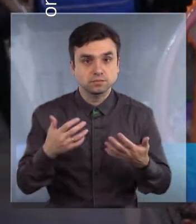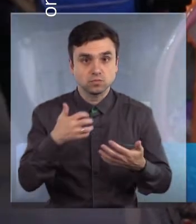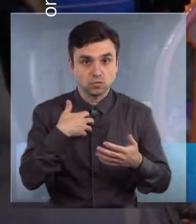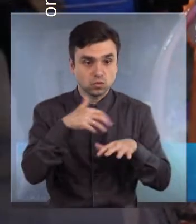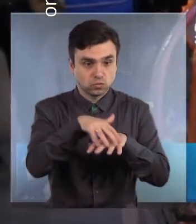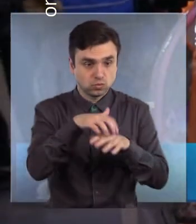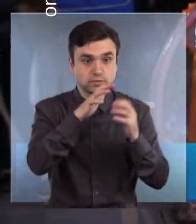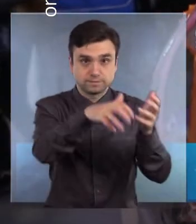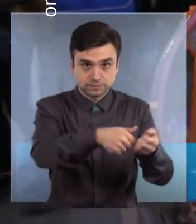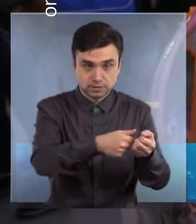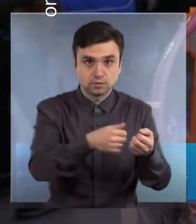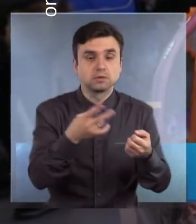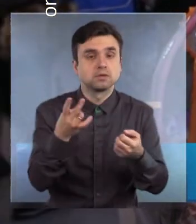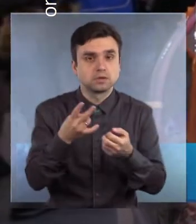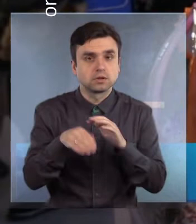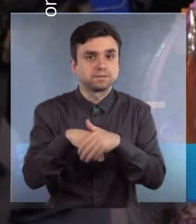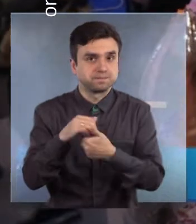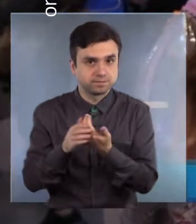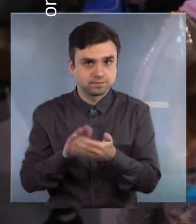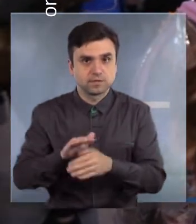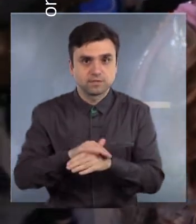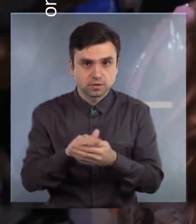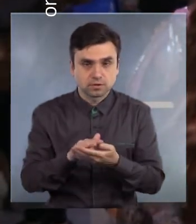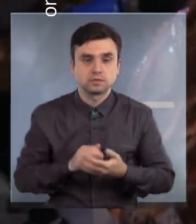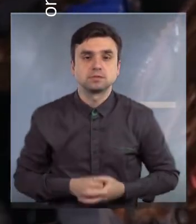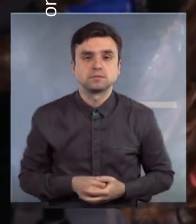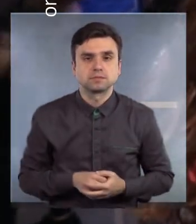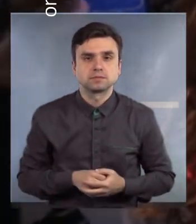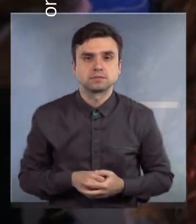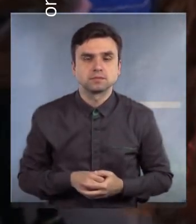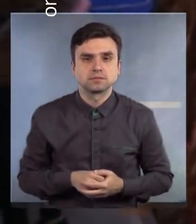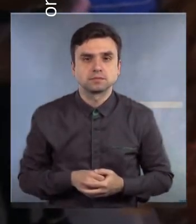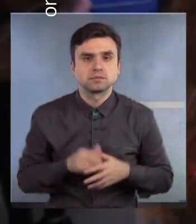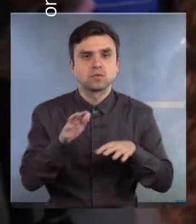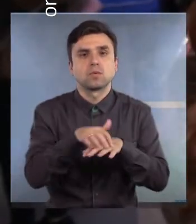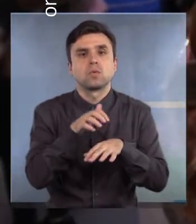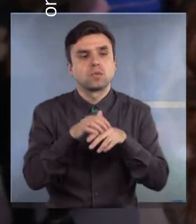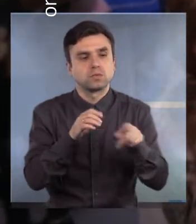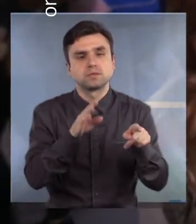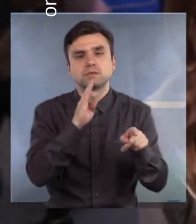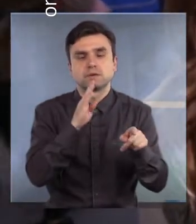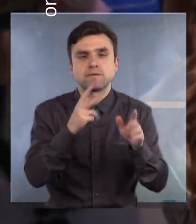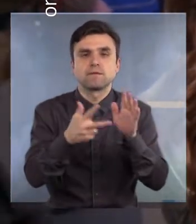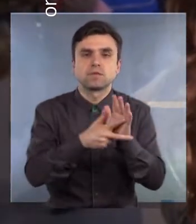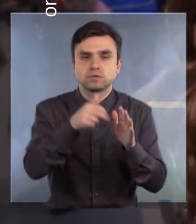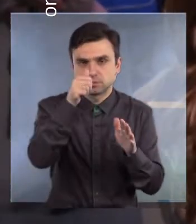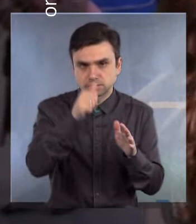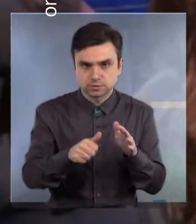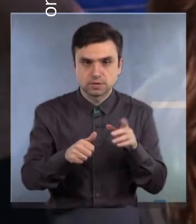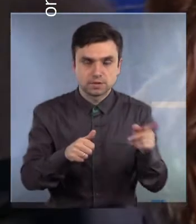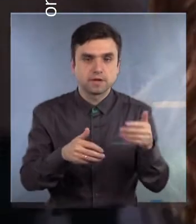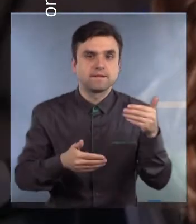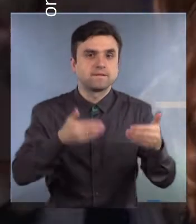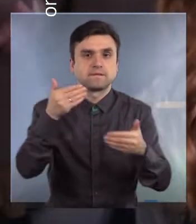От у нас така от кошечка, дівчинка, їй 8 місяців. В виставці вона приймає участь перший раз. Це порода